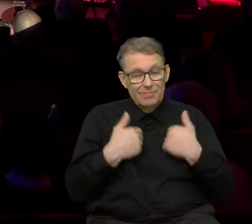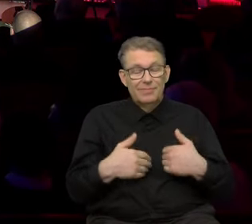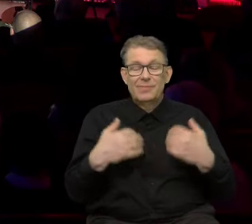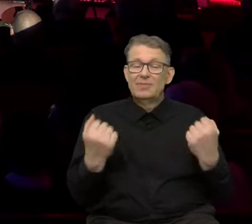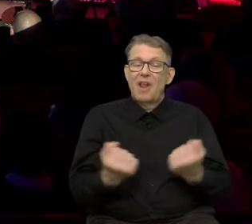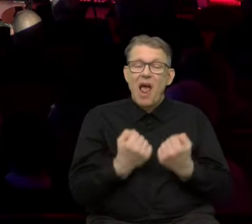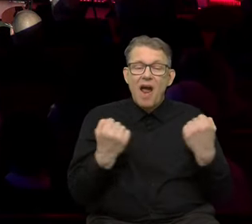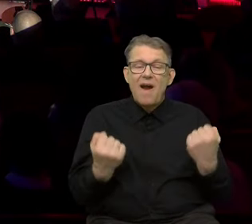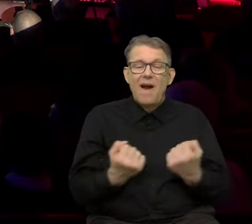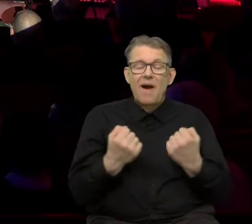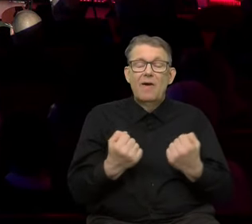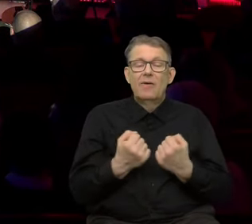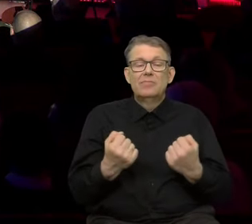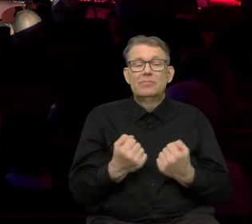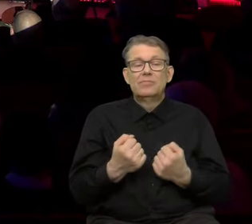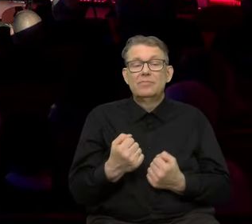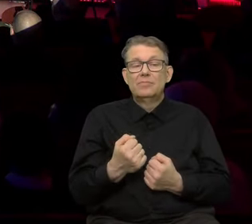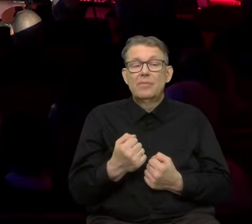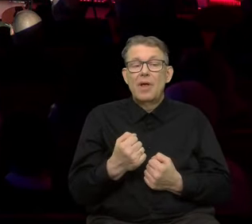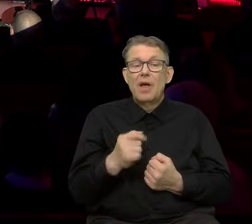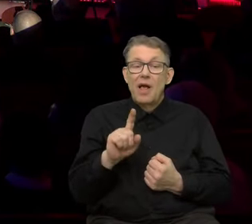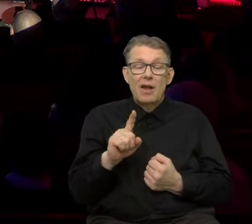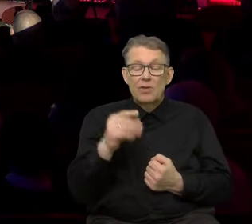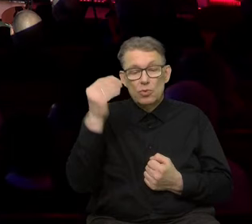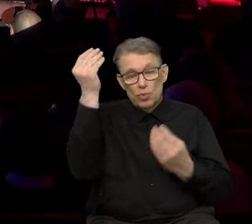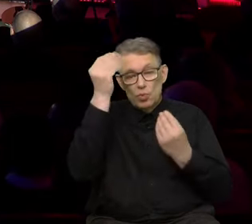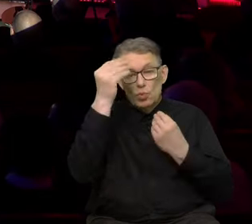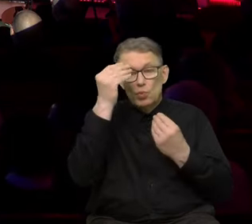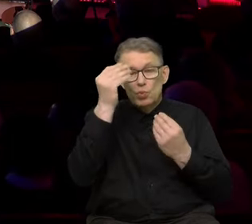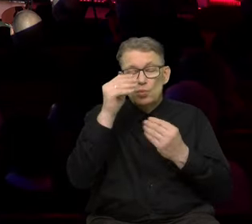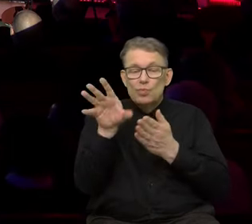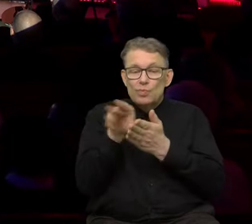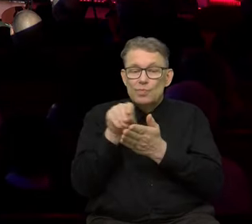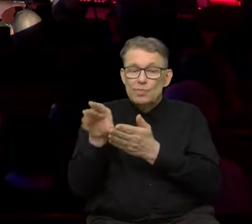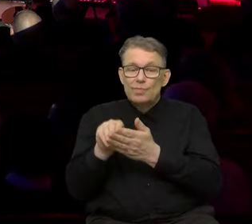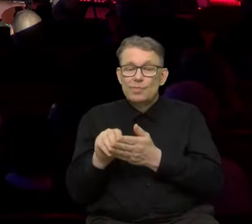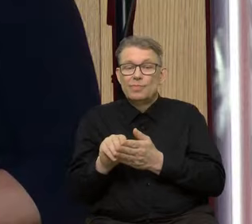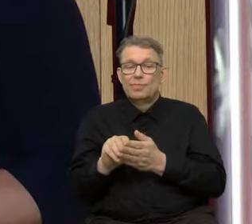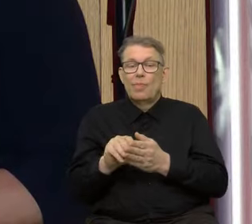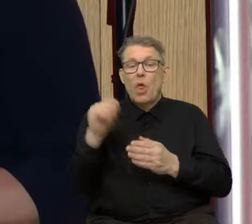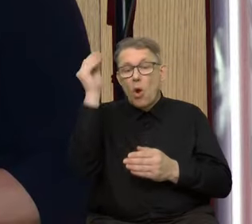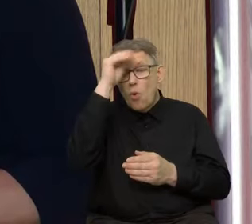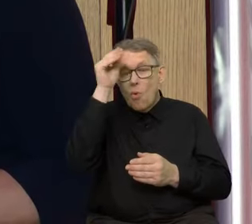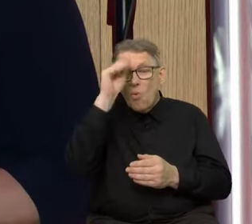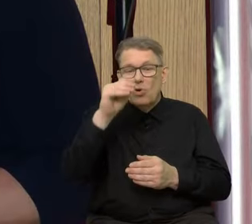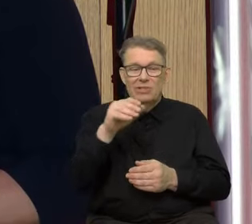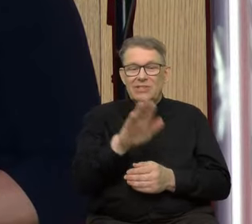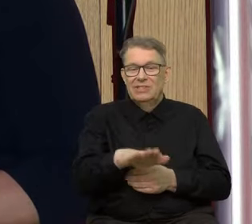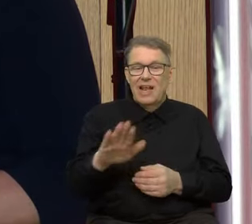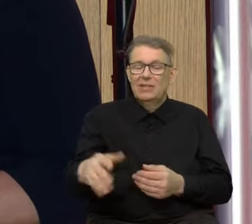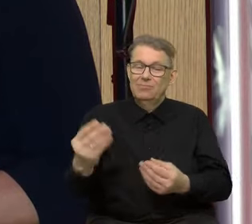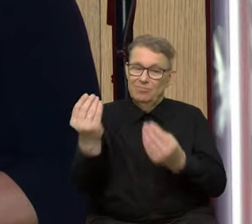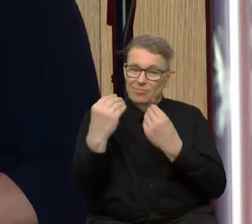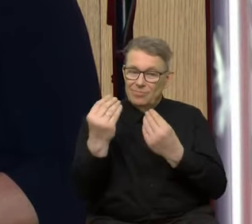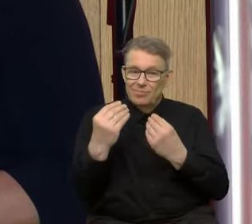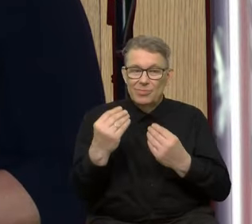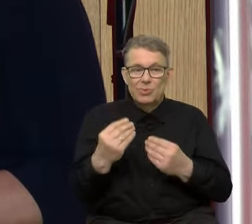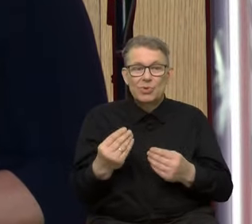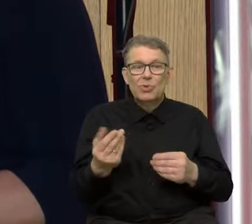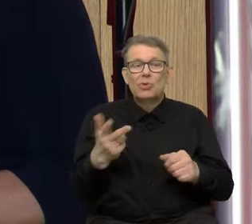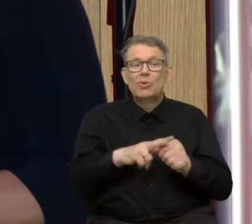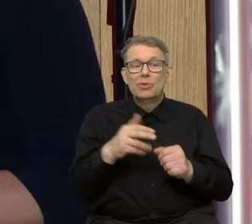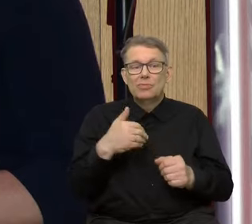starałam się być, ale ucząc się od swoich uczniów, od dzieci, które były